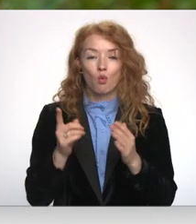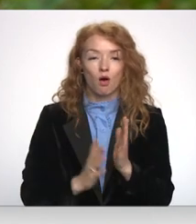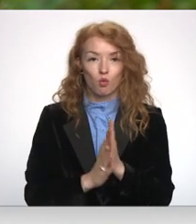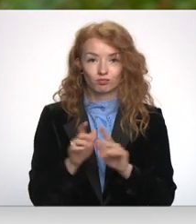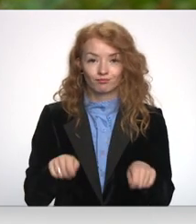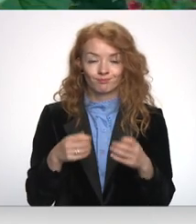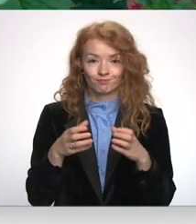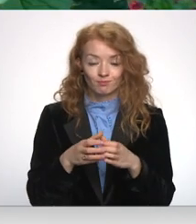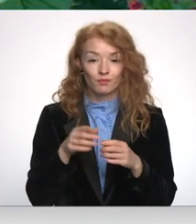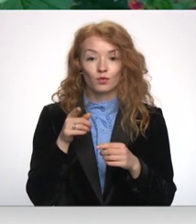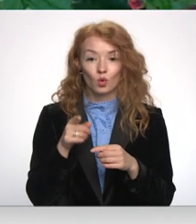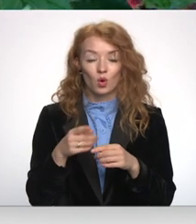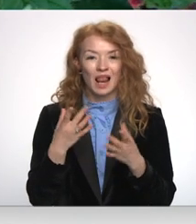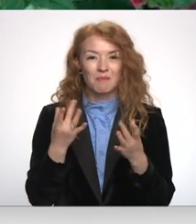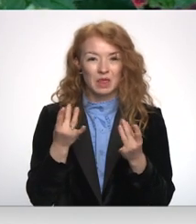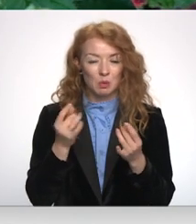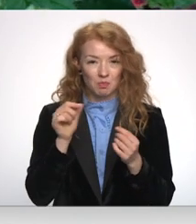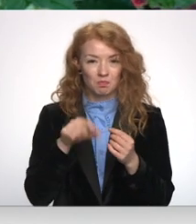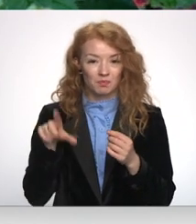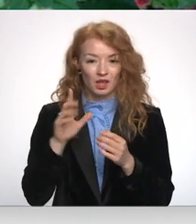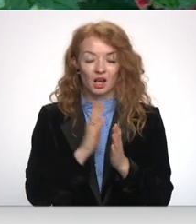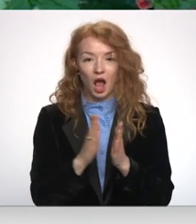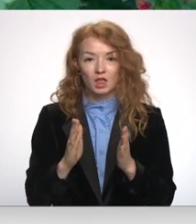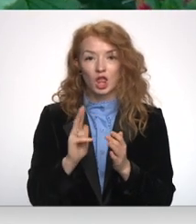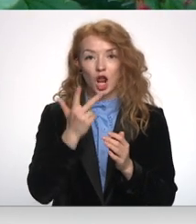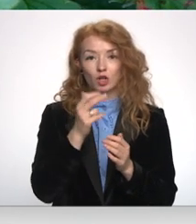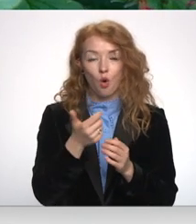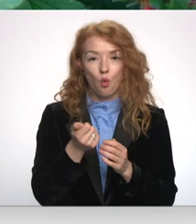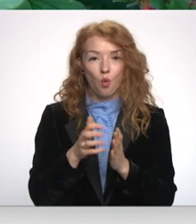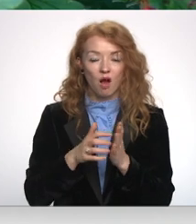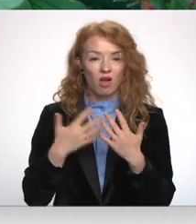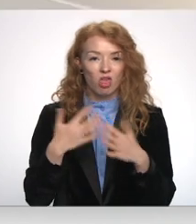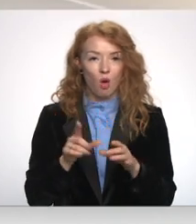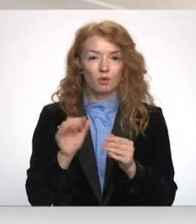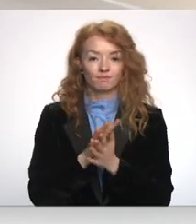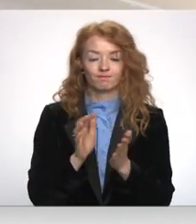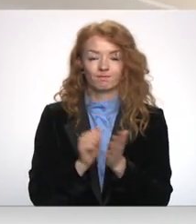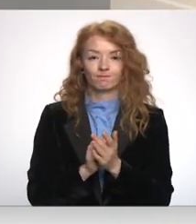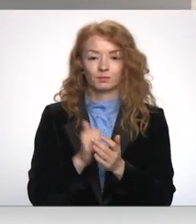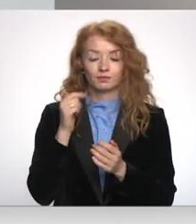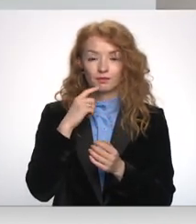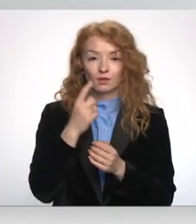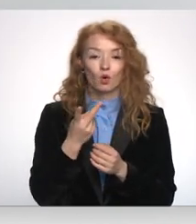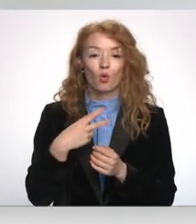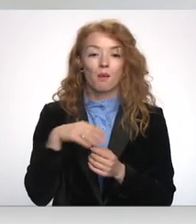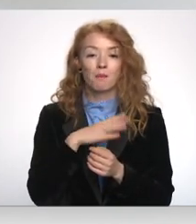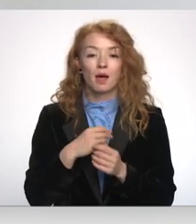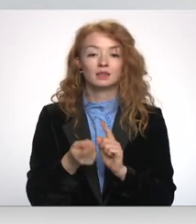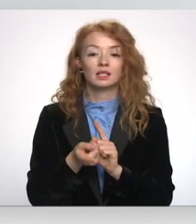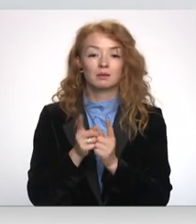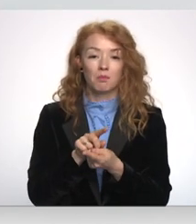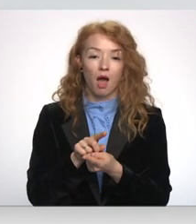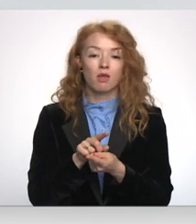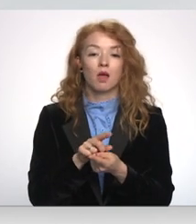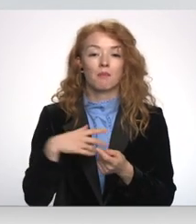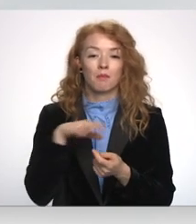Audzētāji gan atzīst, ka liekā mitruma dēļ katra trešā oga uz lauka jau sabojājusies. Ko mēs tagad tur izmainām mūsu lasīšanas tehnoloģijā?